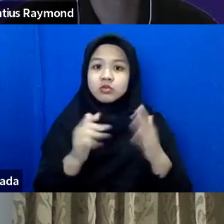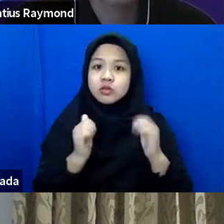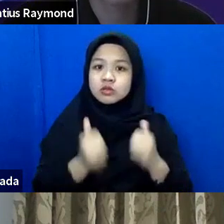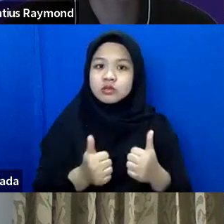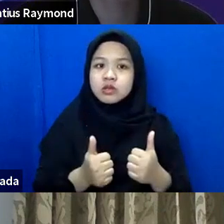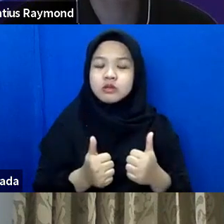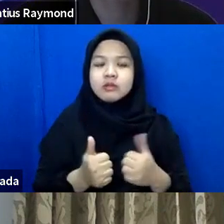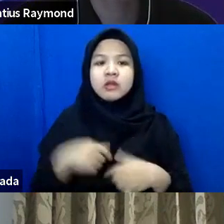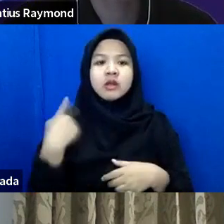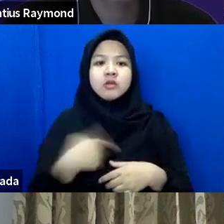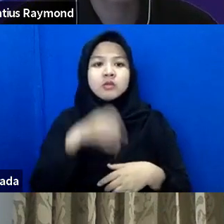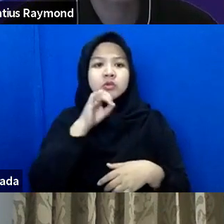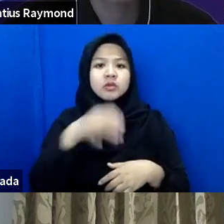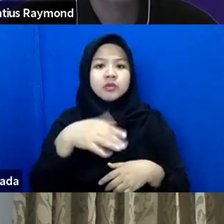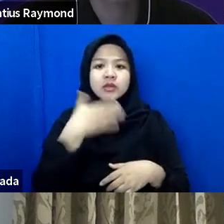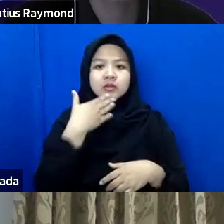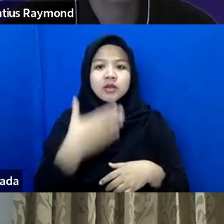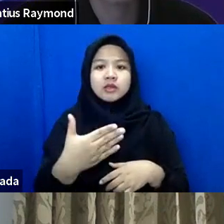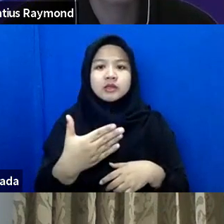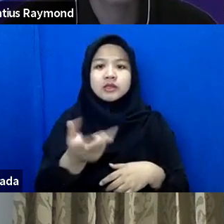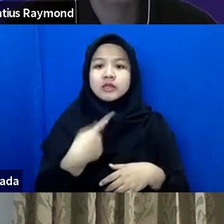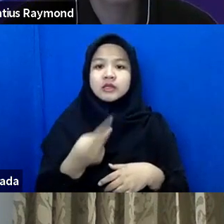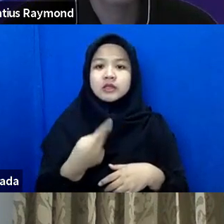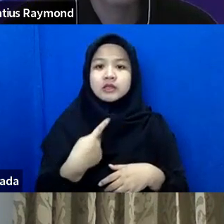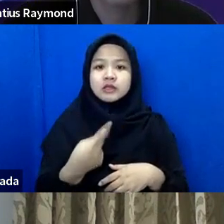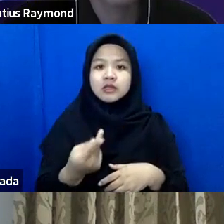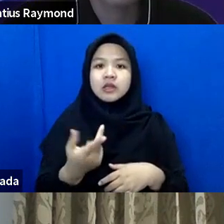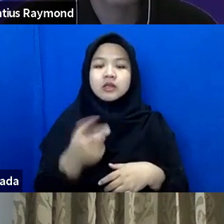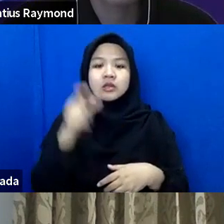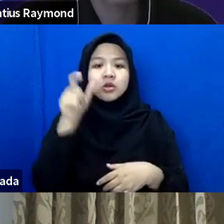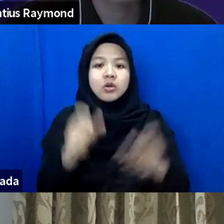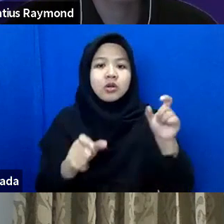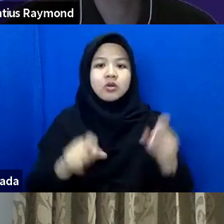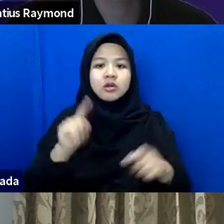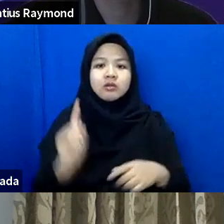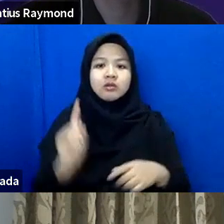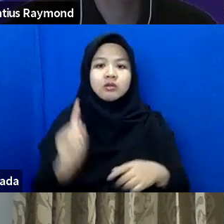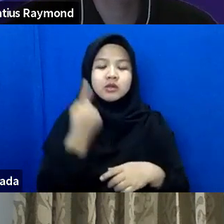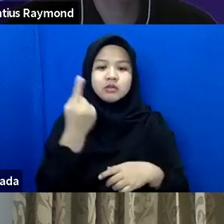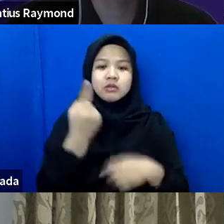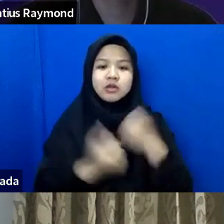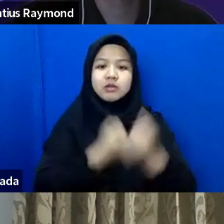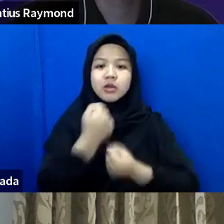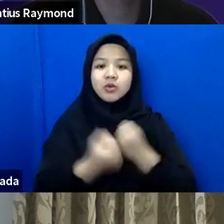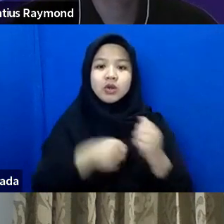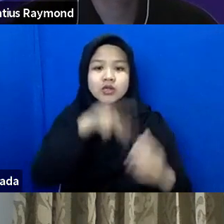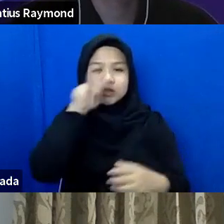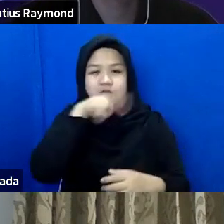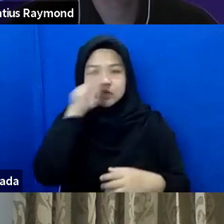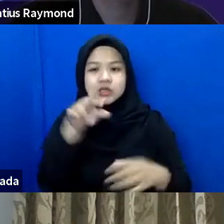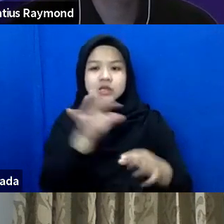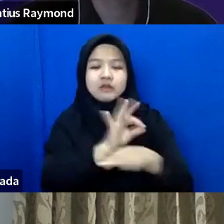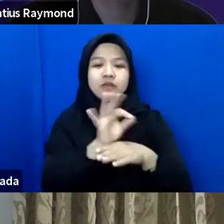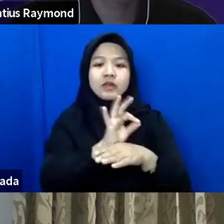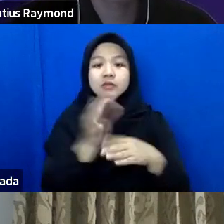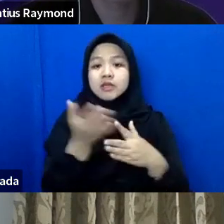jadikan mengucapkan terima kasih dan kita menjadi orang-orang pertama yang melakukan screen Thailand